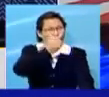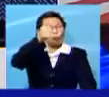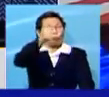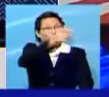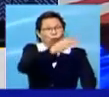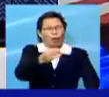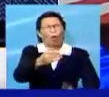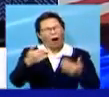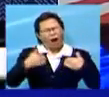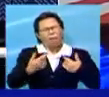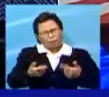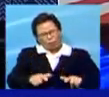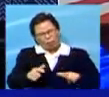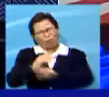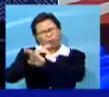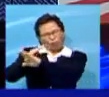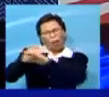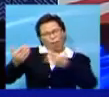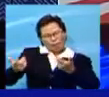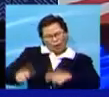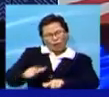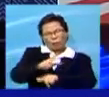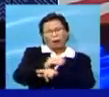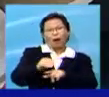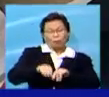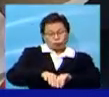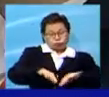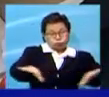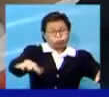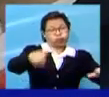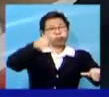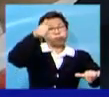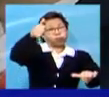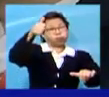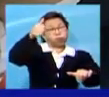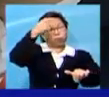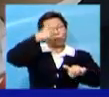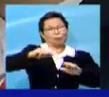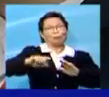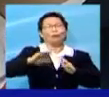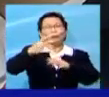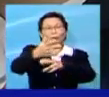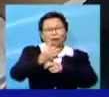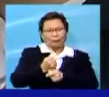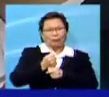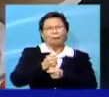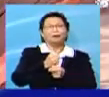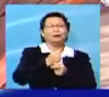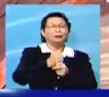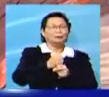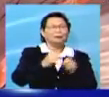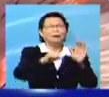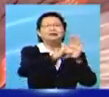meskipun berlaku beberapa halangan dan mencatatkan perkembangan yang ketara ke arah mencapai status berpendapatan tinggi.